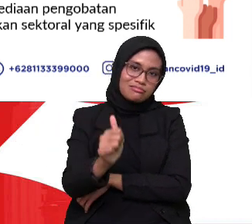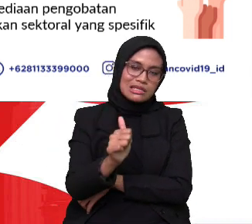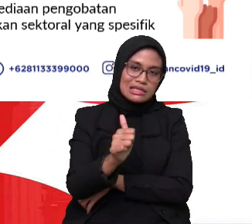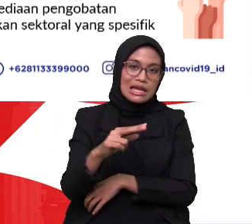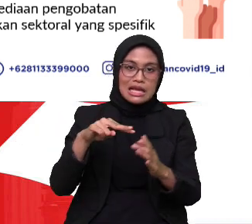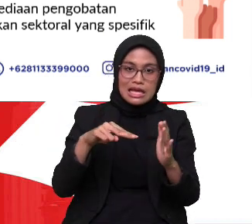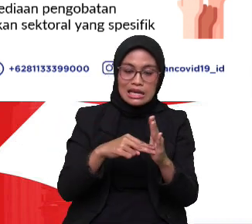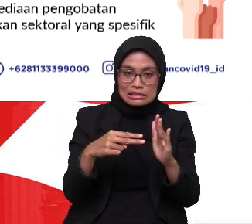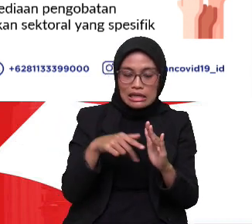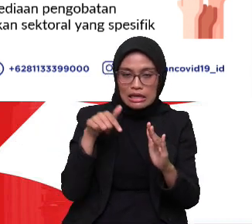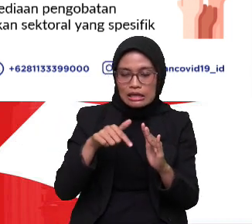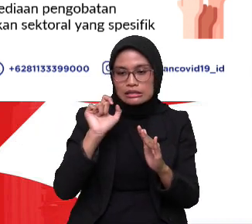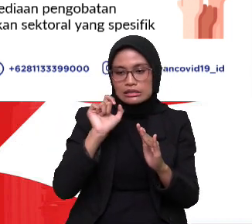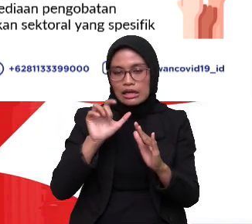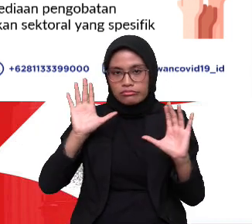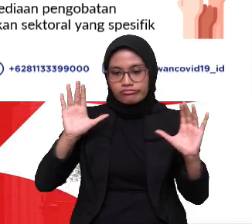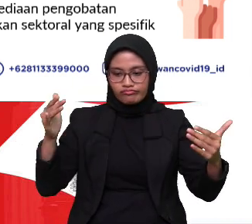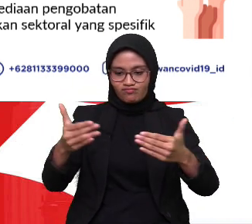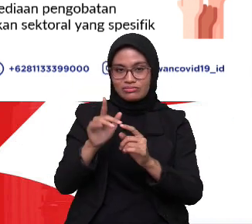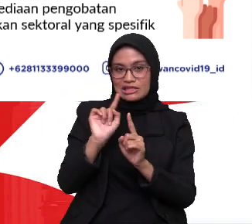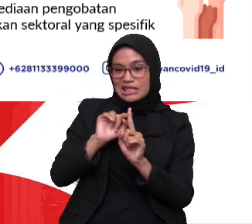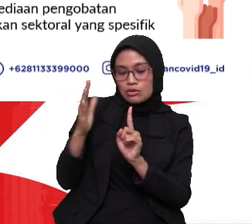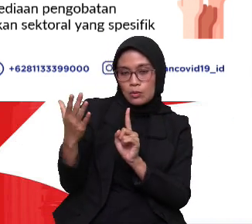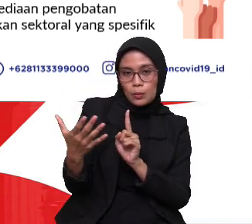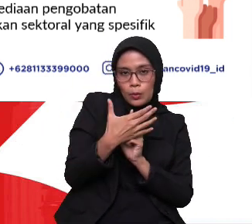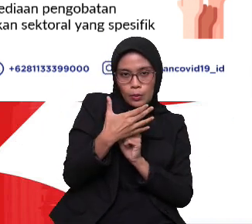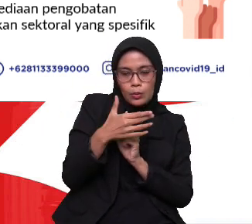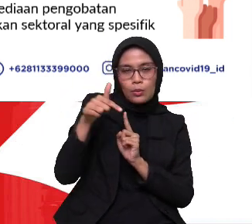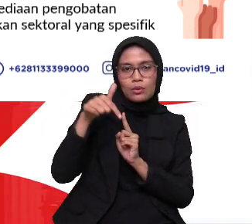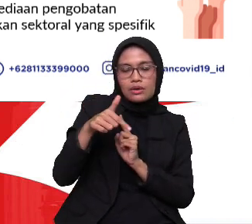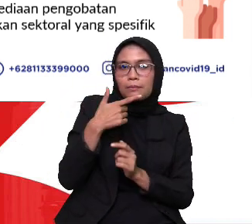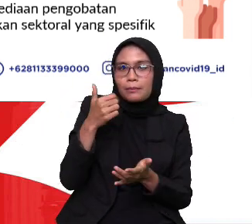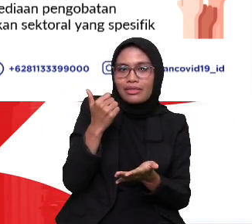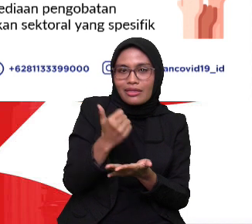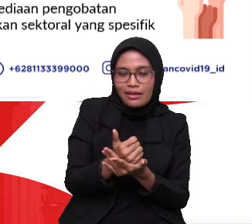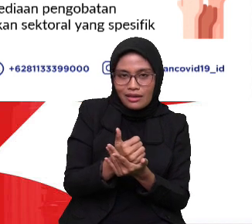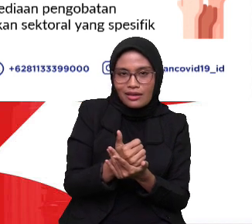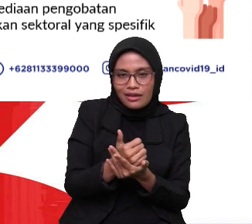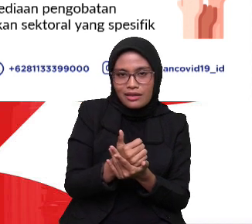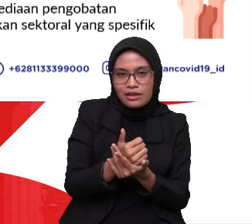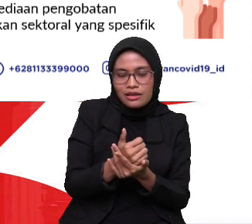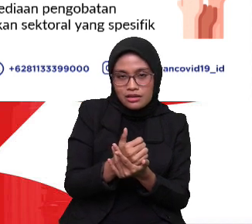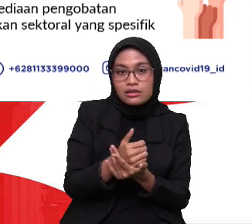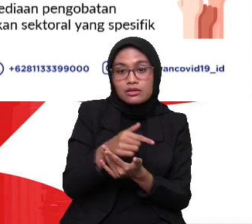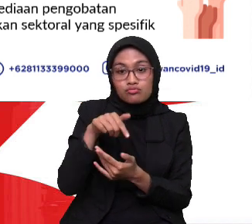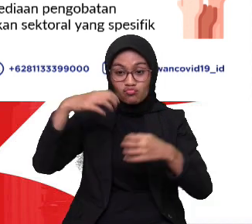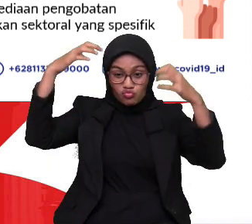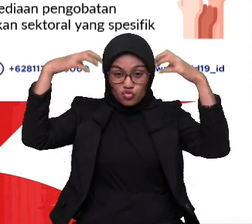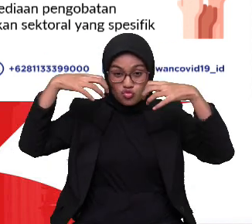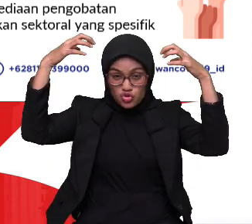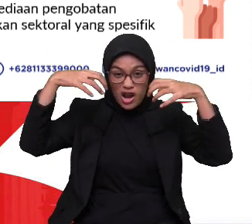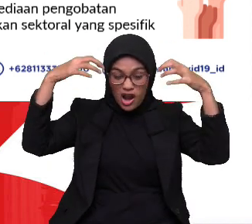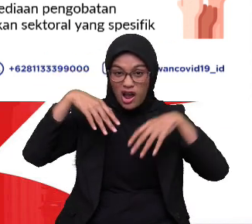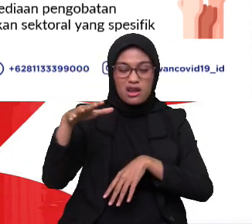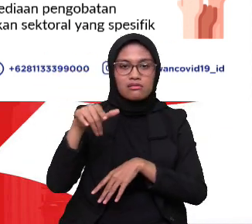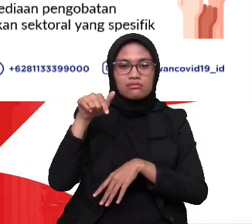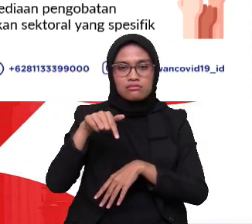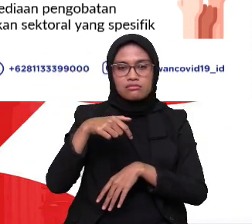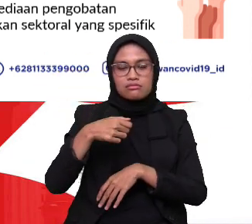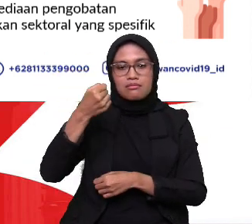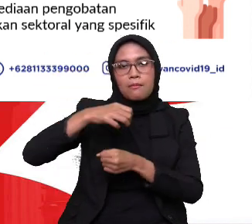besar pula proteksi yang dibutuhkan layaknya agar tidak kehujanan secara sempurna memakai payung saja